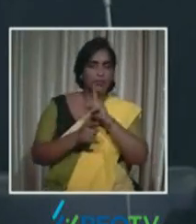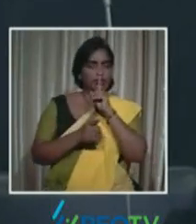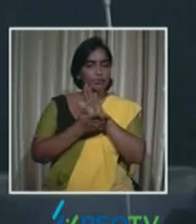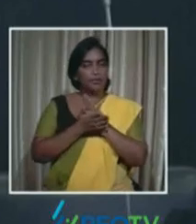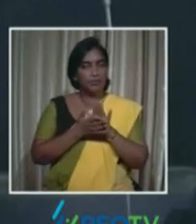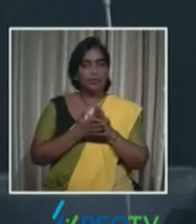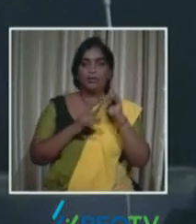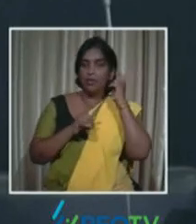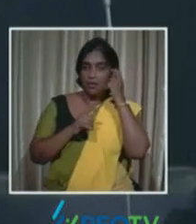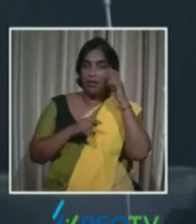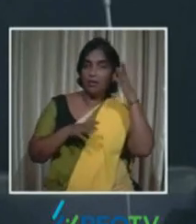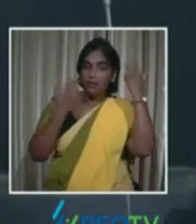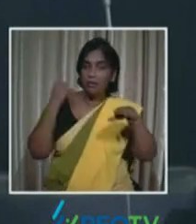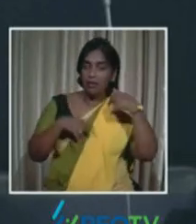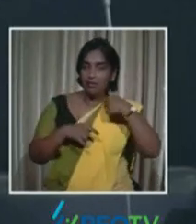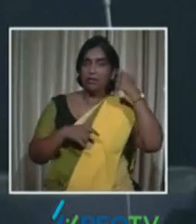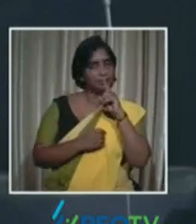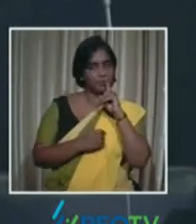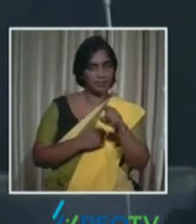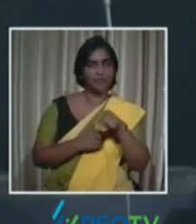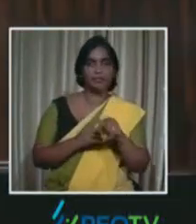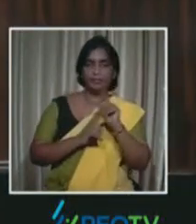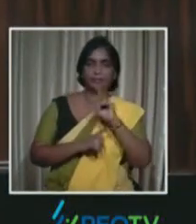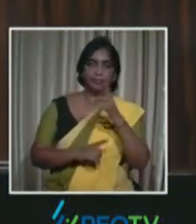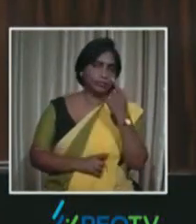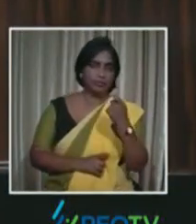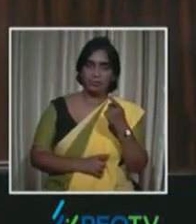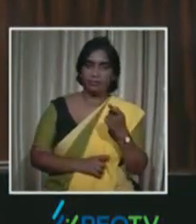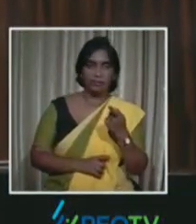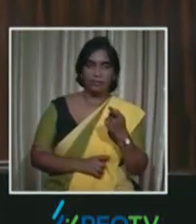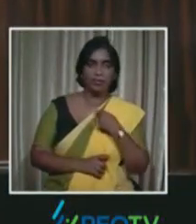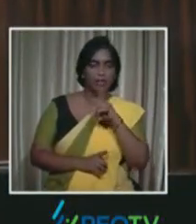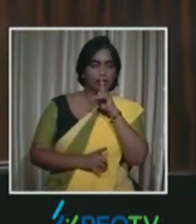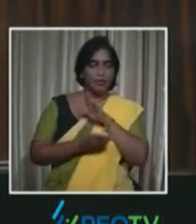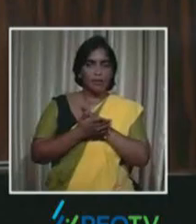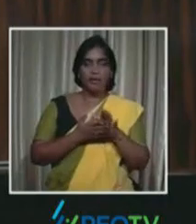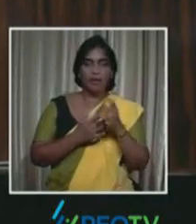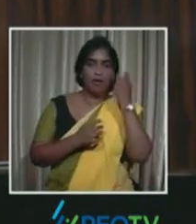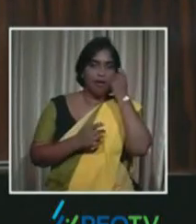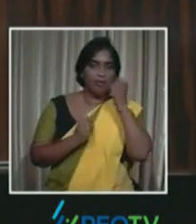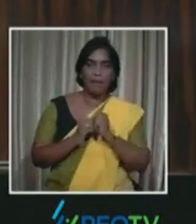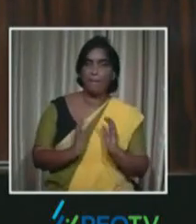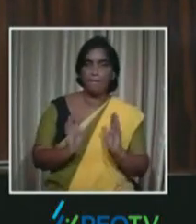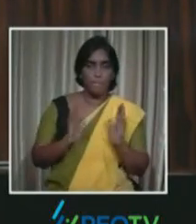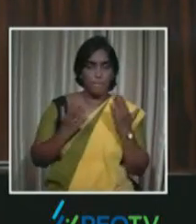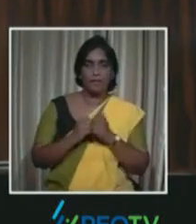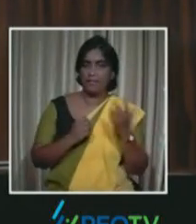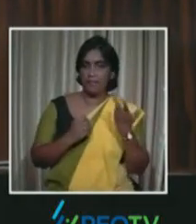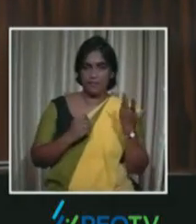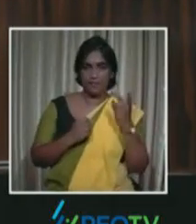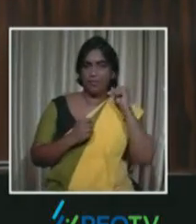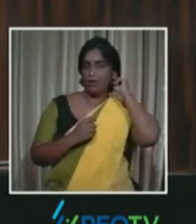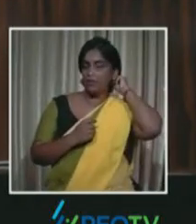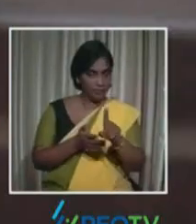පළ කරන්න ඒ මීගියව සිහි කිරීමක් සඳහා කනගාටු මන්තුමා එහෙම නිශ්ශබ්දතාවය පිළිබඳ යෝජනාවක් ක්‍රියාත්මක කිරීමට හැකියාවක් නොමැති